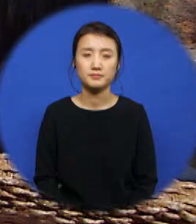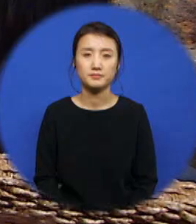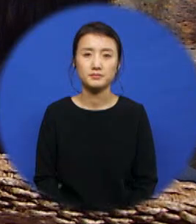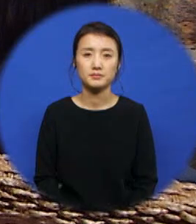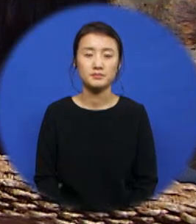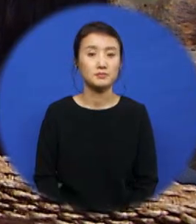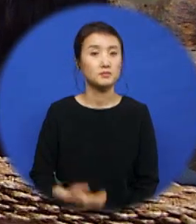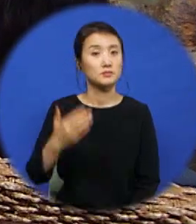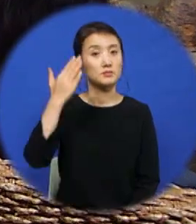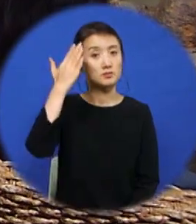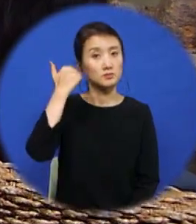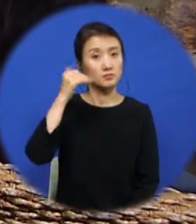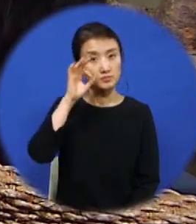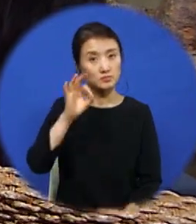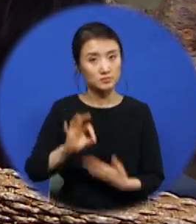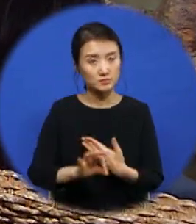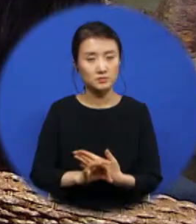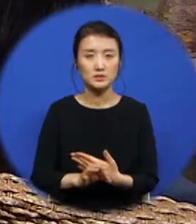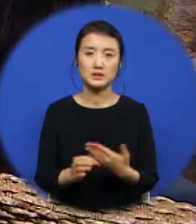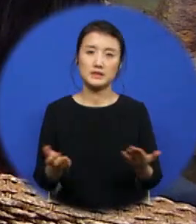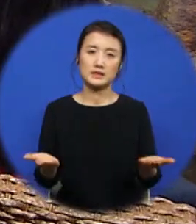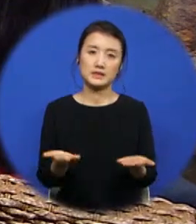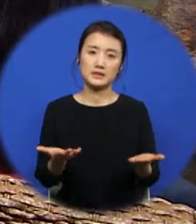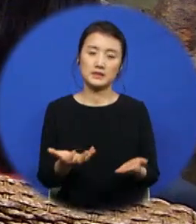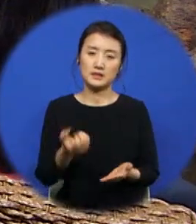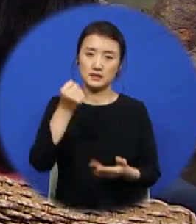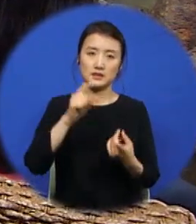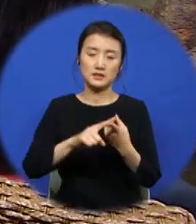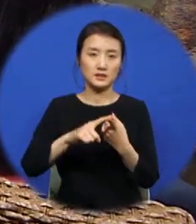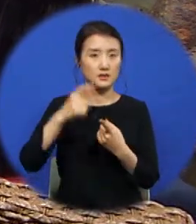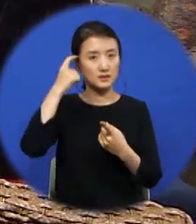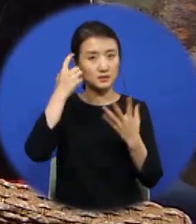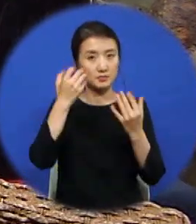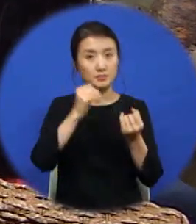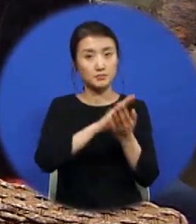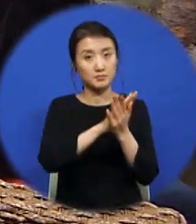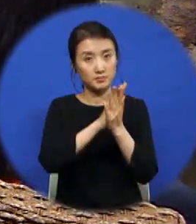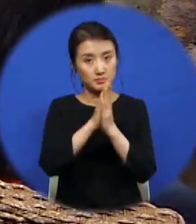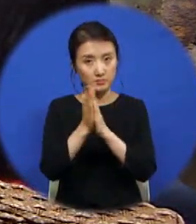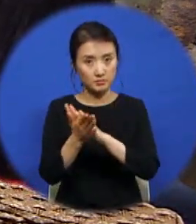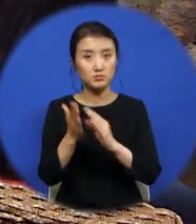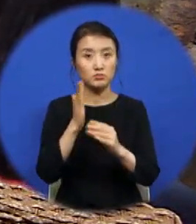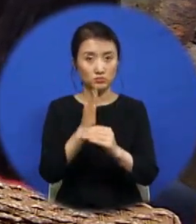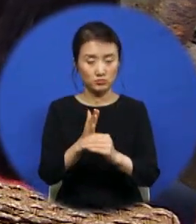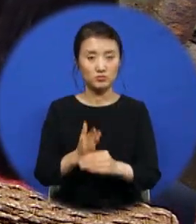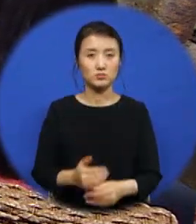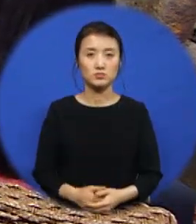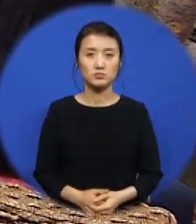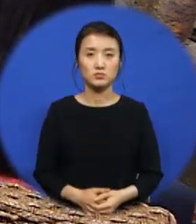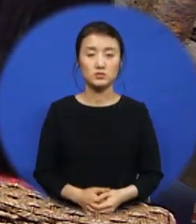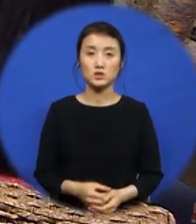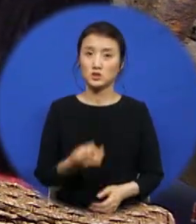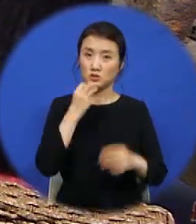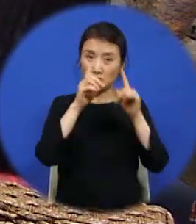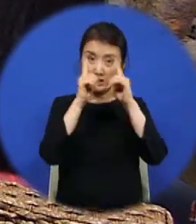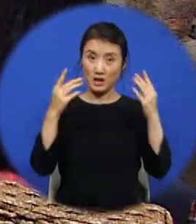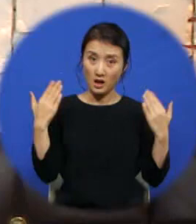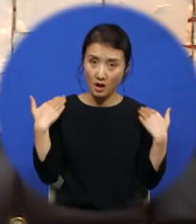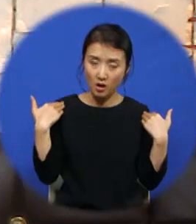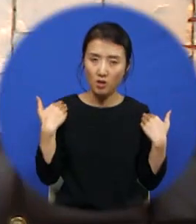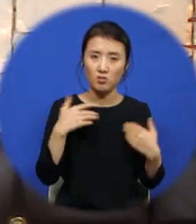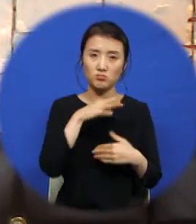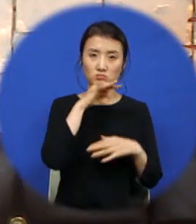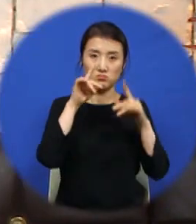조금씩 사람들이 직업을 보는 관점이 바뀌고 있죠 아 서울대 모든